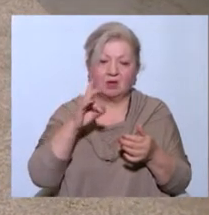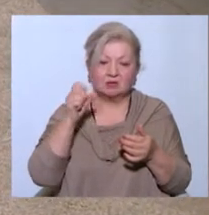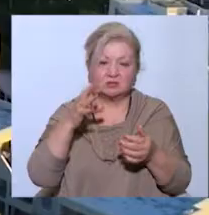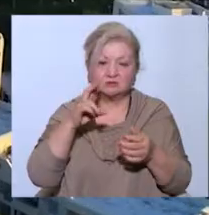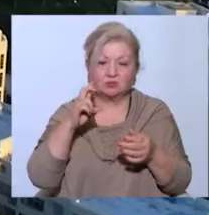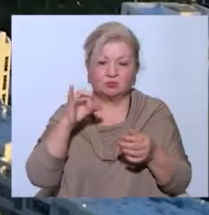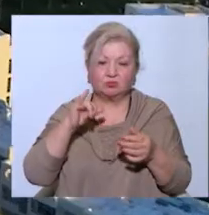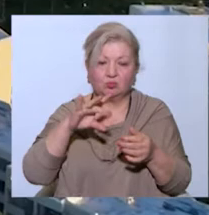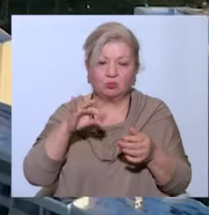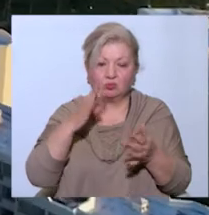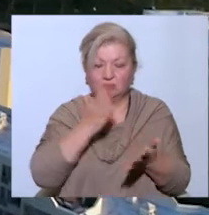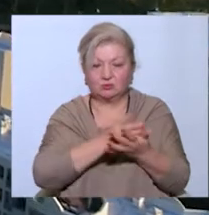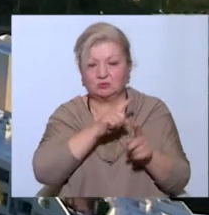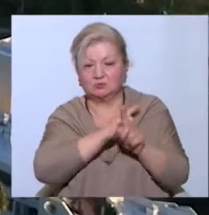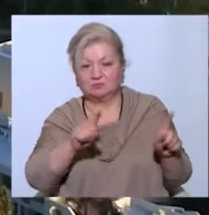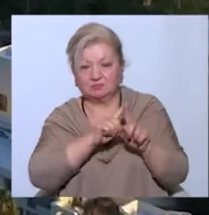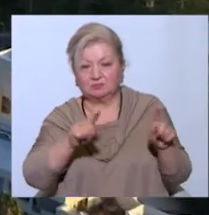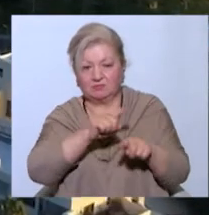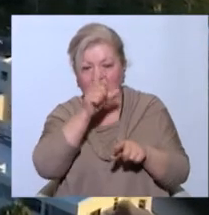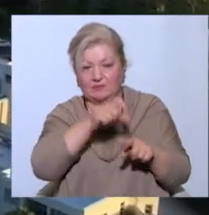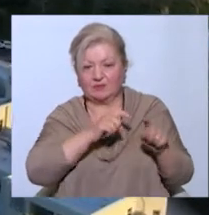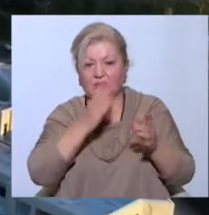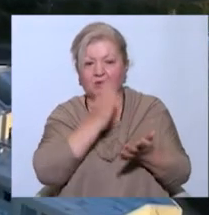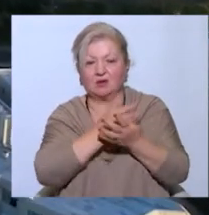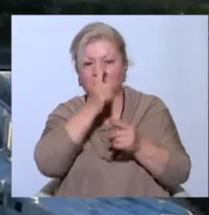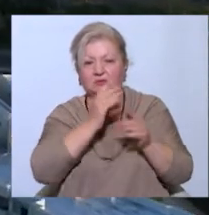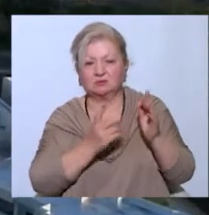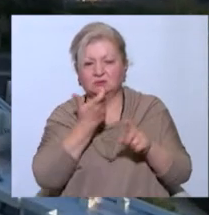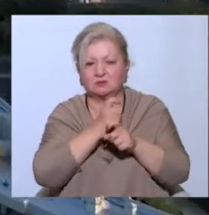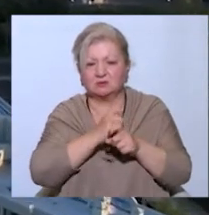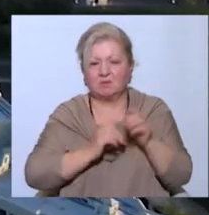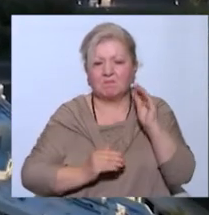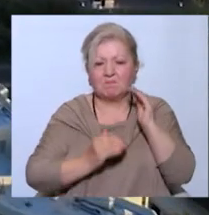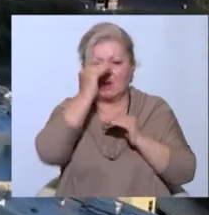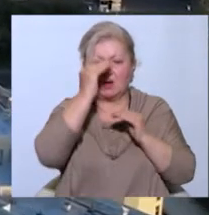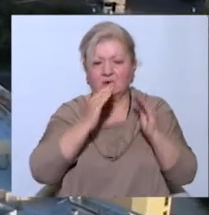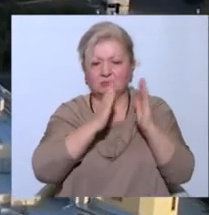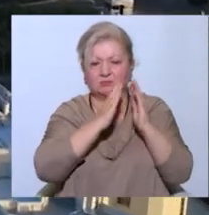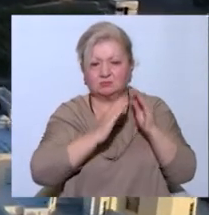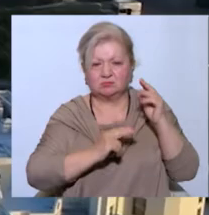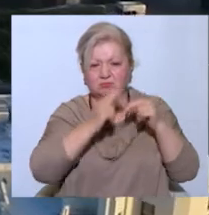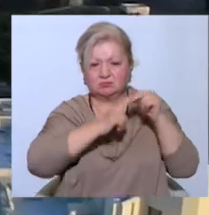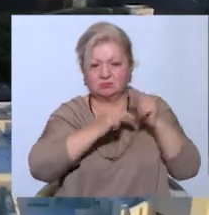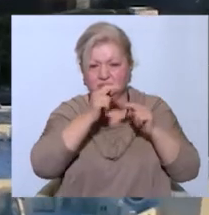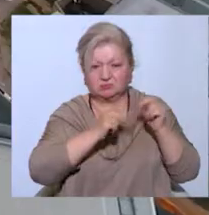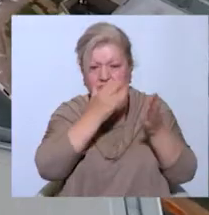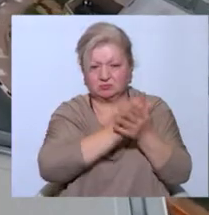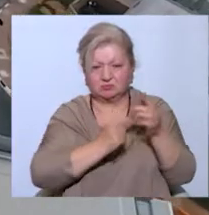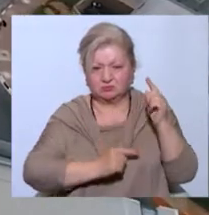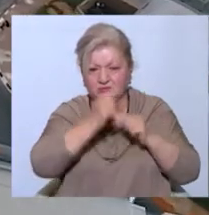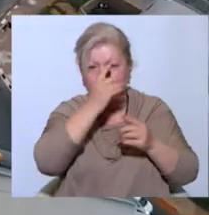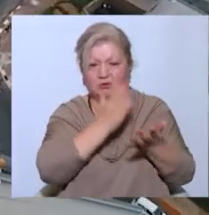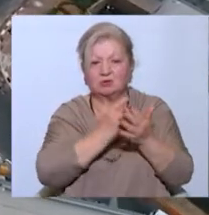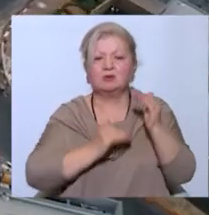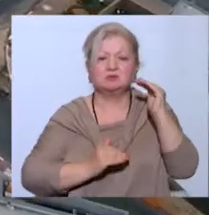კონტრასტი რატომ? იმიტომ რომ არის ძალიან მაღალი დონის ცათამბჯენები, ამ დროს ლითონის წარმოების სექტორს ექცევა დიდი ყურადღება, მაღალი